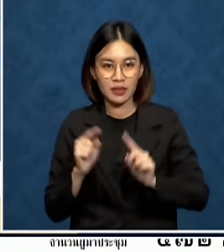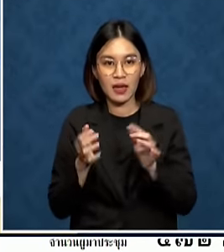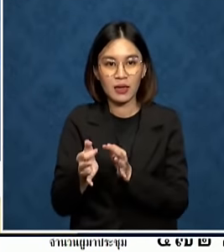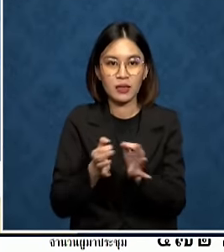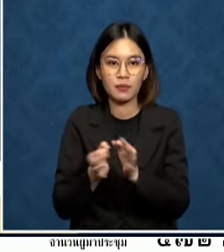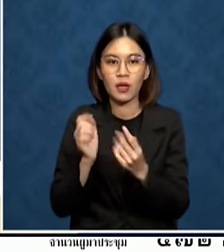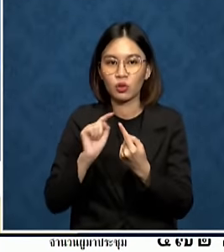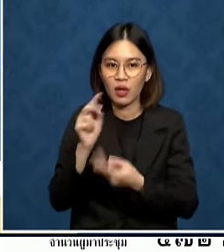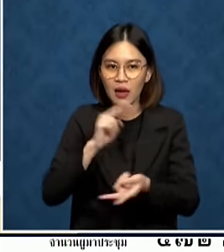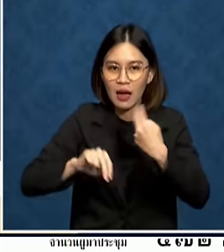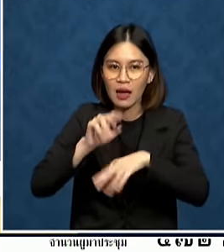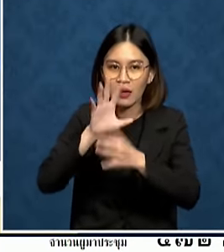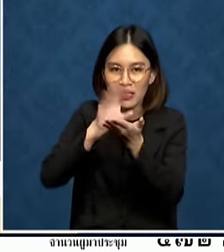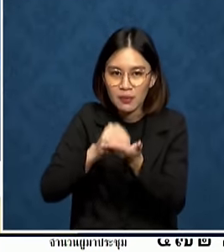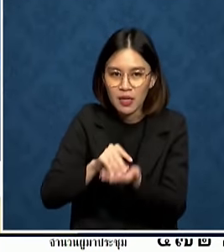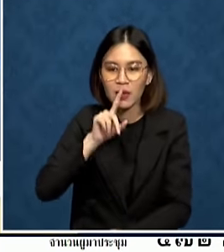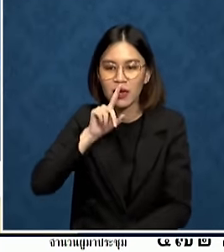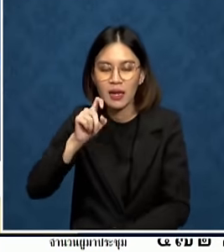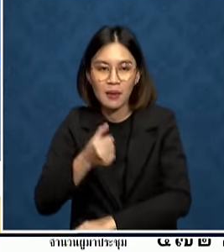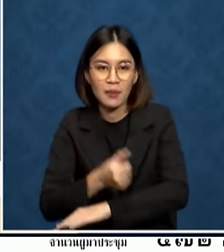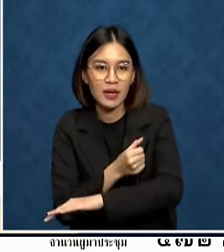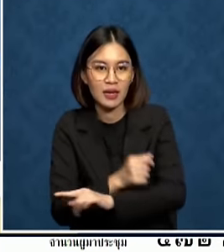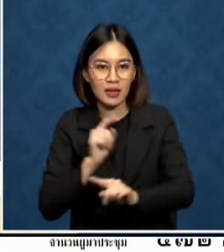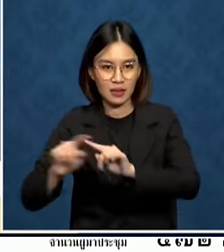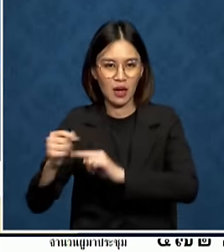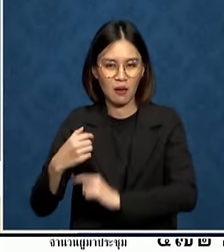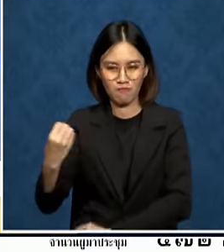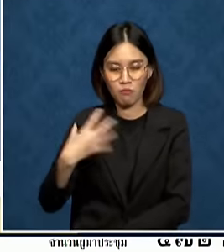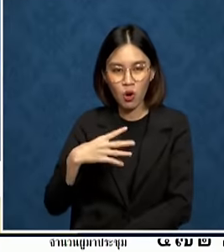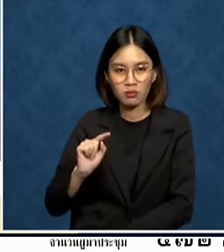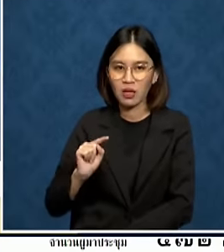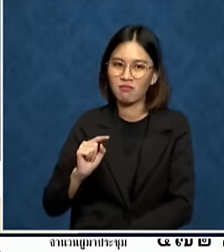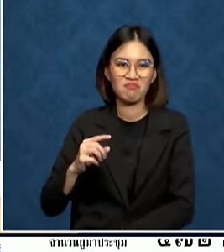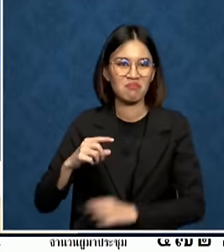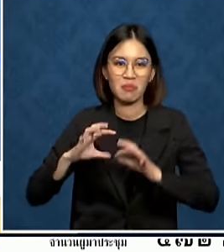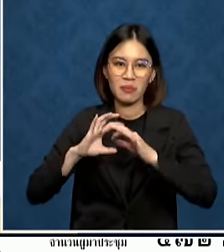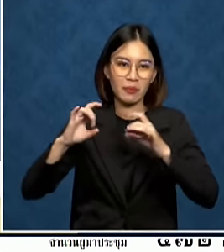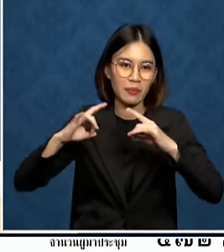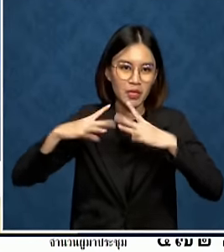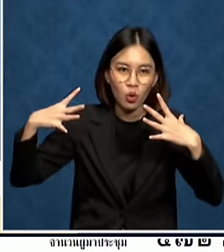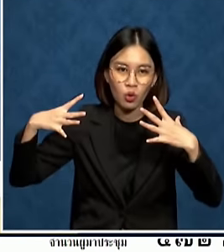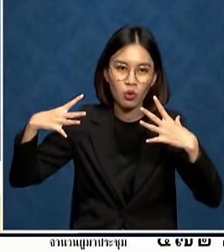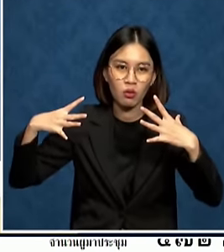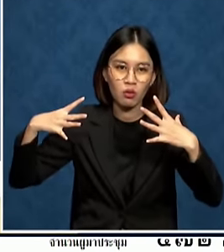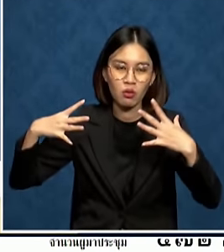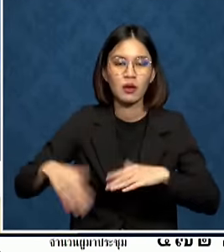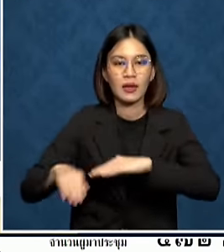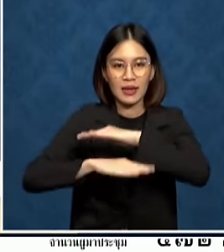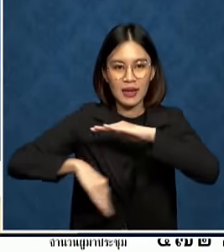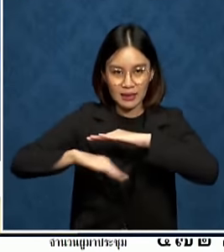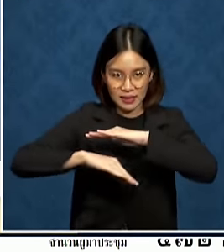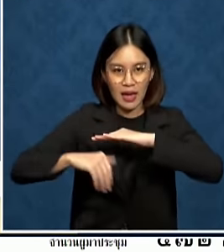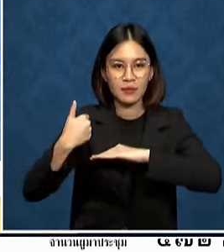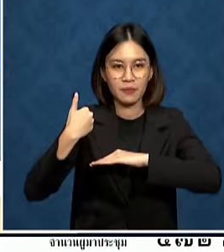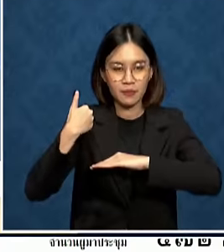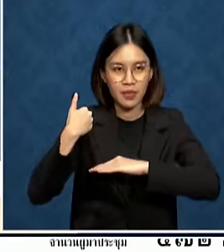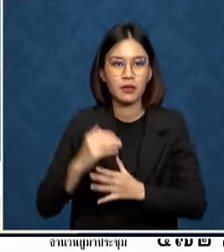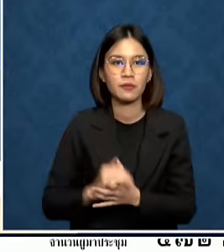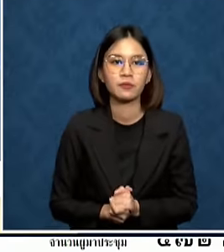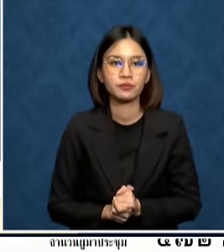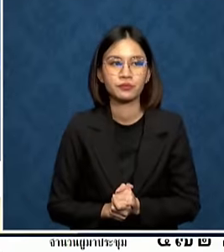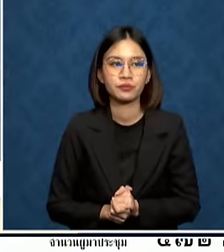จากการไปหาข้อมูลสอบถามแรงงานที่เกี่ยวข้องเขาบอกว่าไม่ตอบโจทย์ผมมีหลักฐานยืนยันครับจาก 3